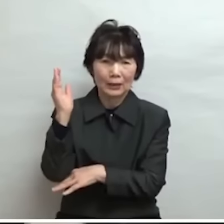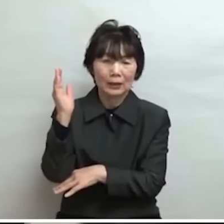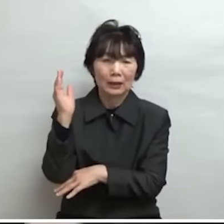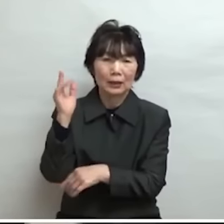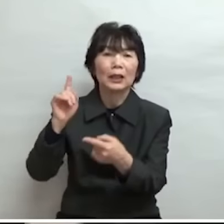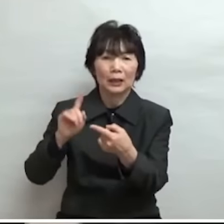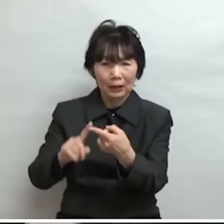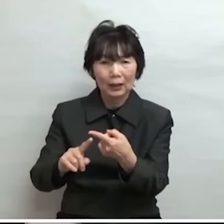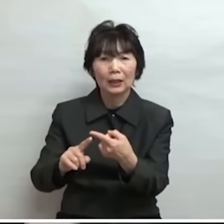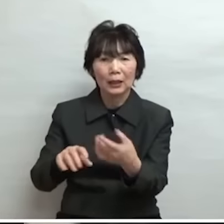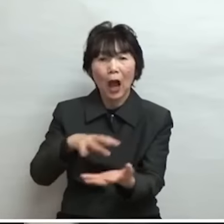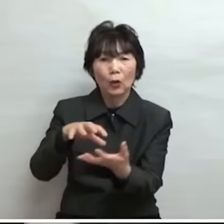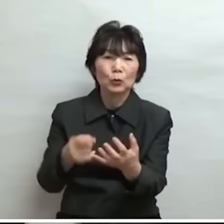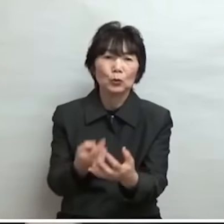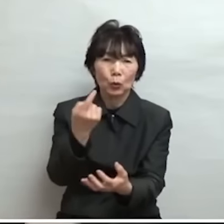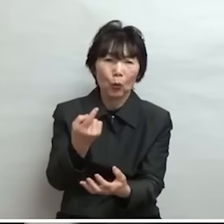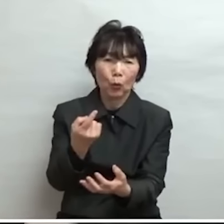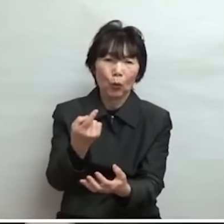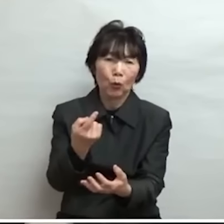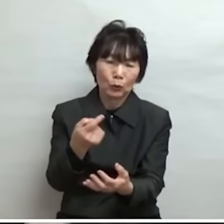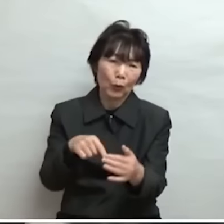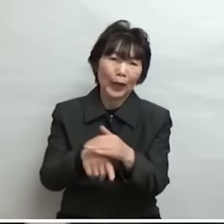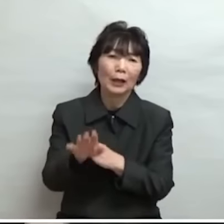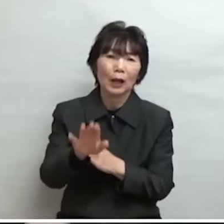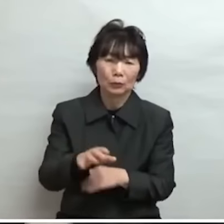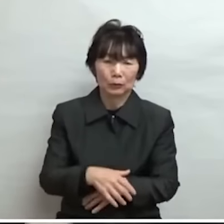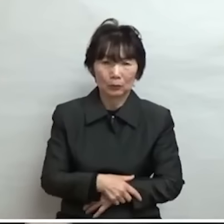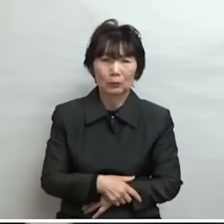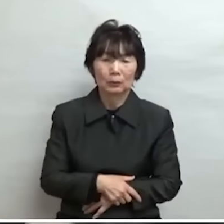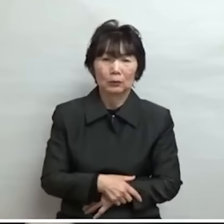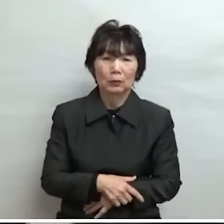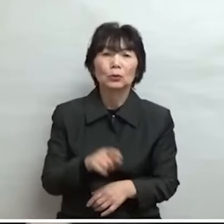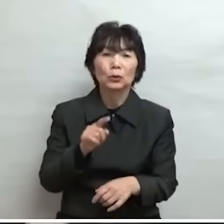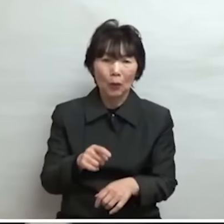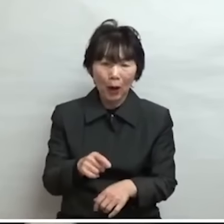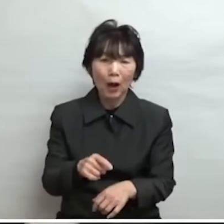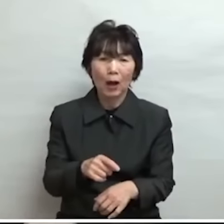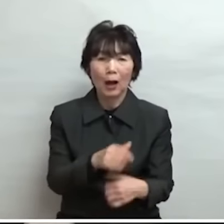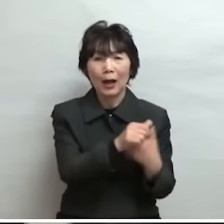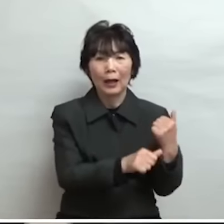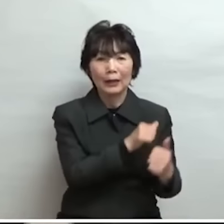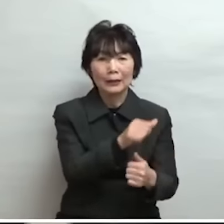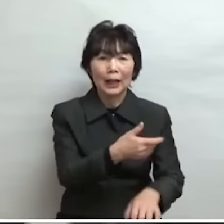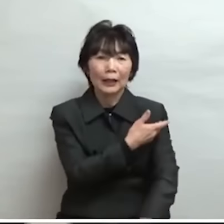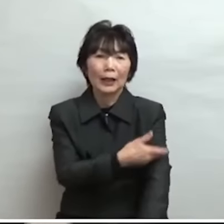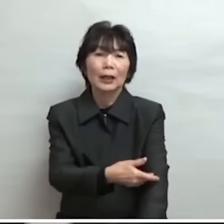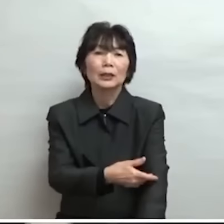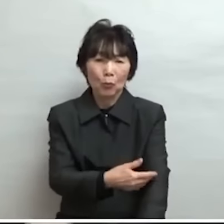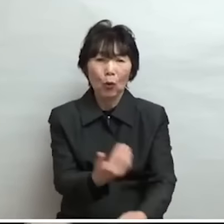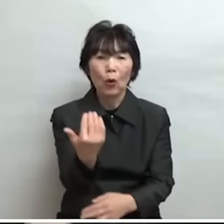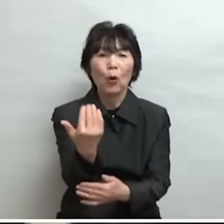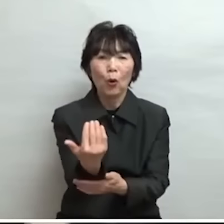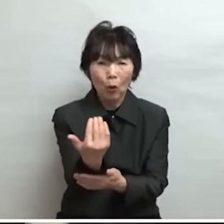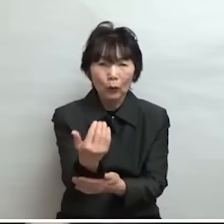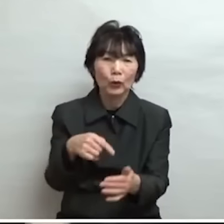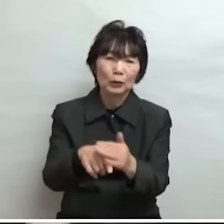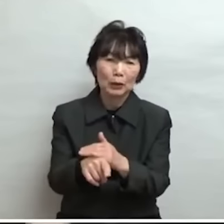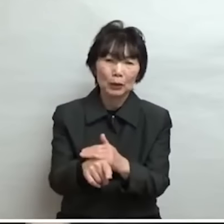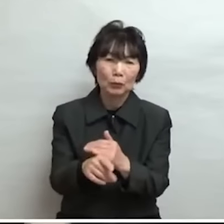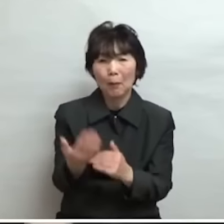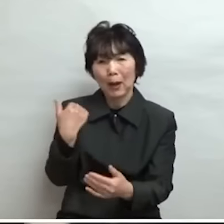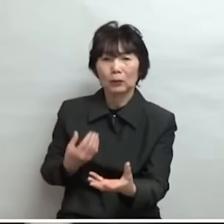象ということになってございますので、それがそのことは時代が経過してもその碑の持つ意義づけというのは変わりませんので、